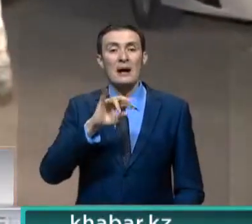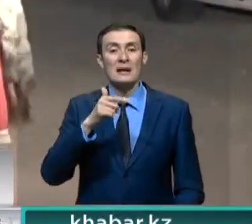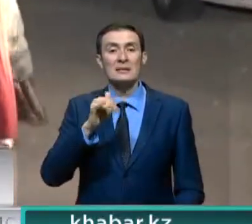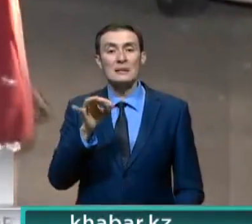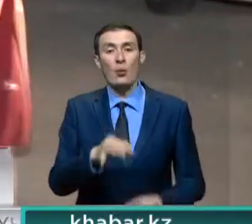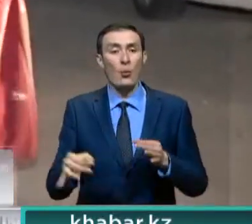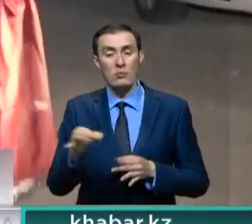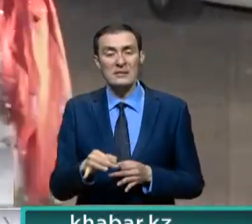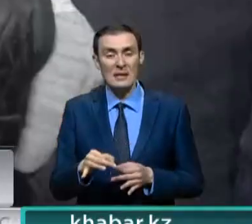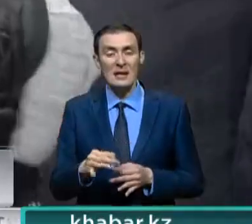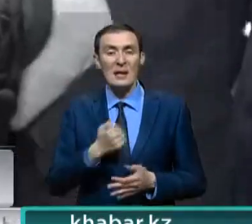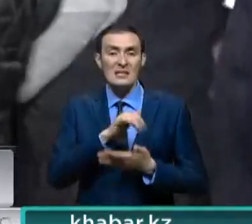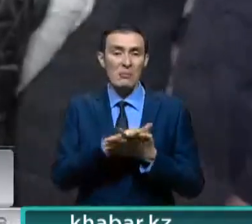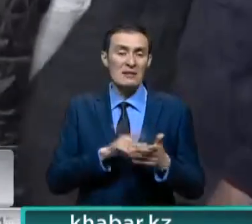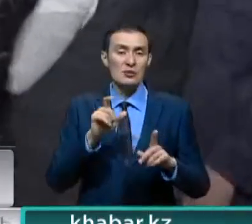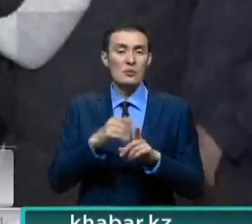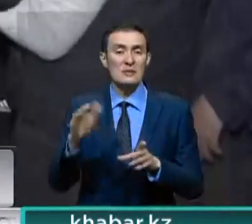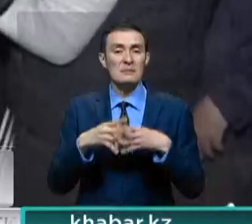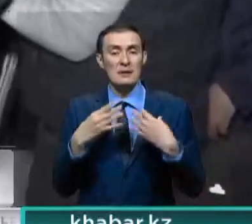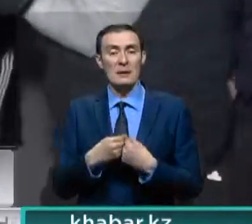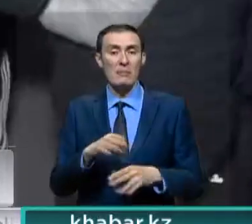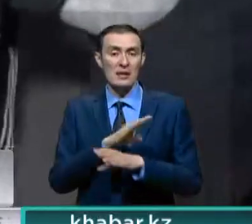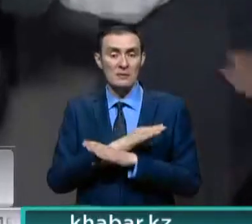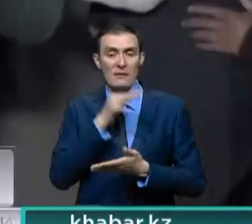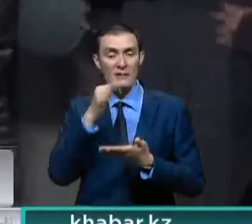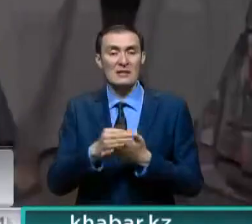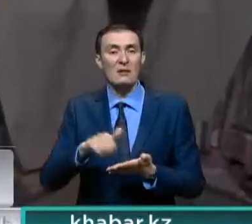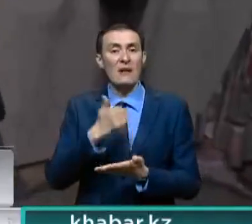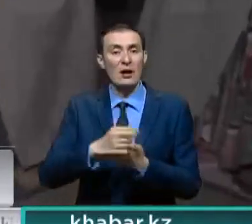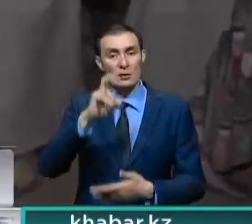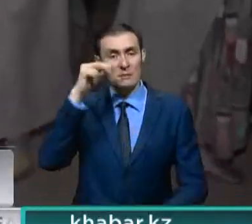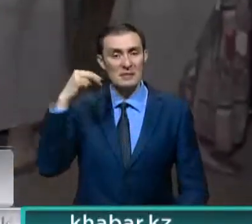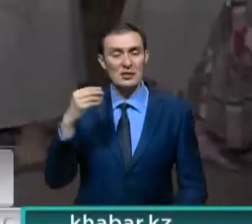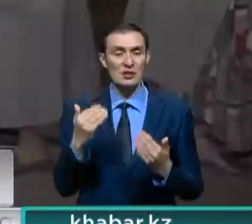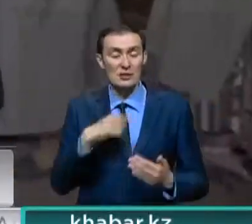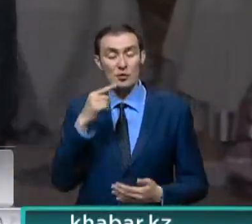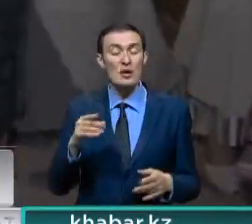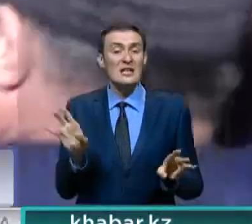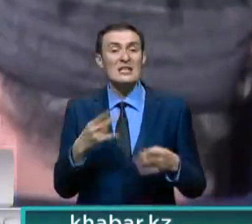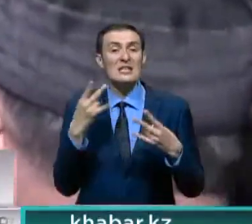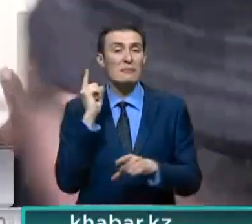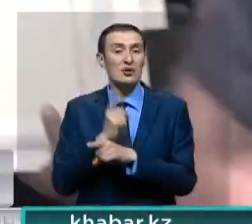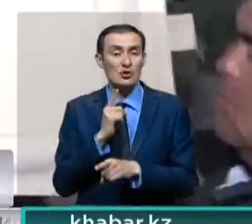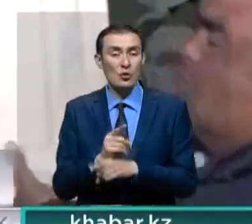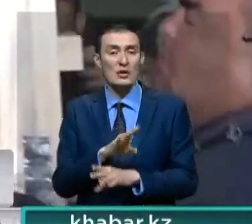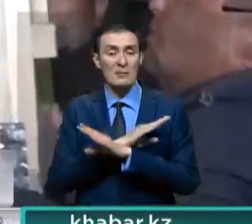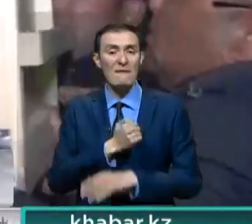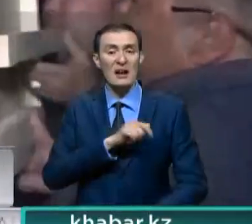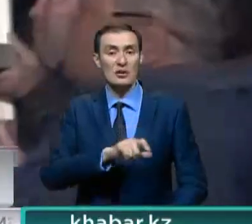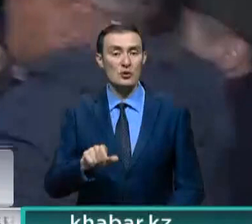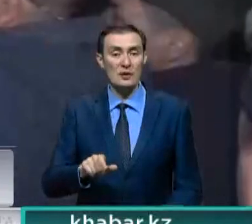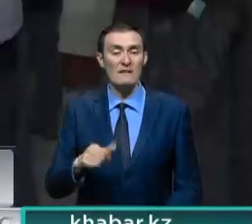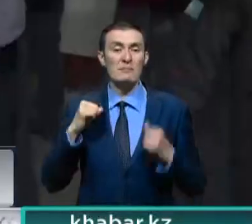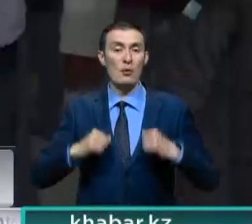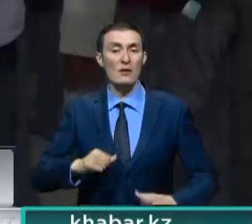области. Соболезнования семье погибшего выразил президент страны. Он считает недопустимой гибель военнослужащих